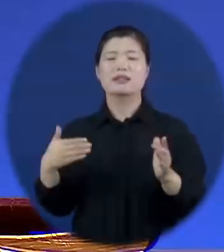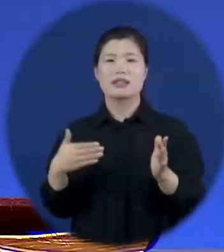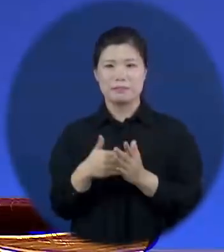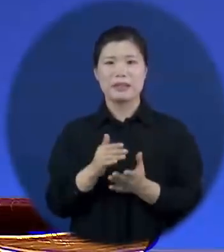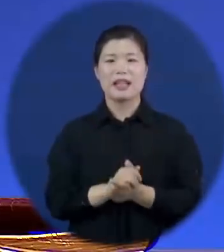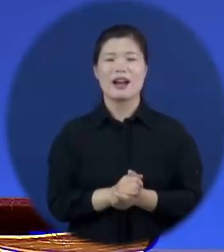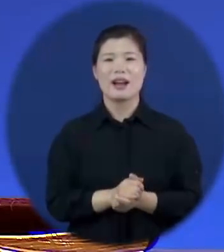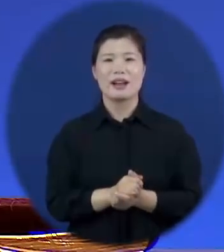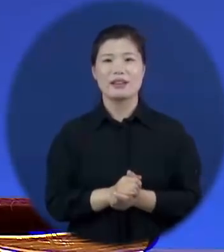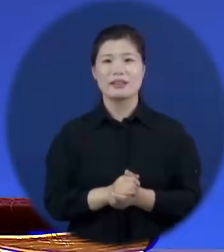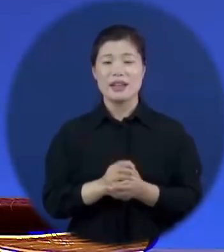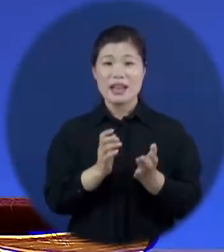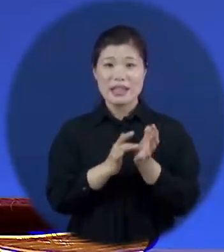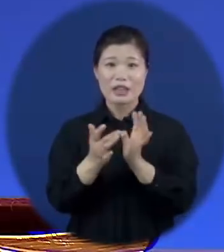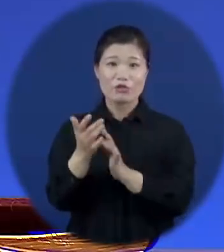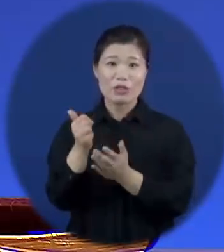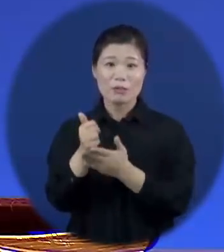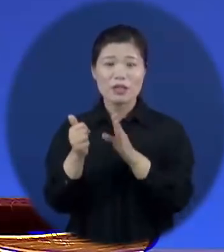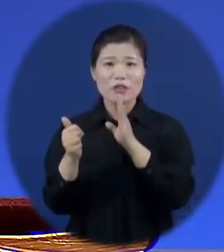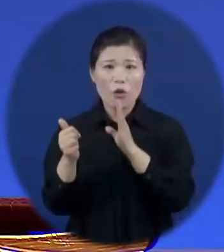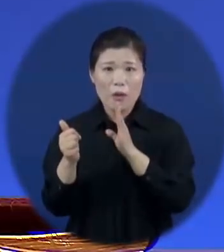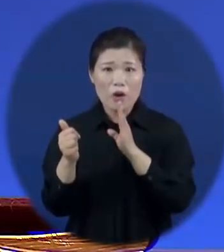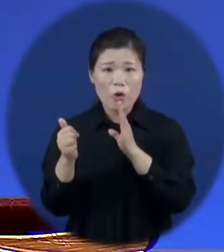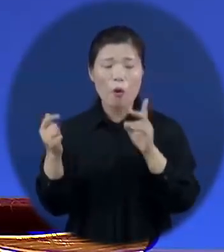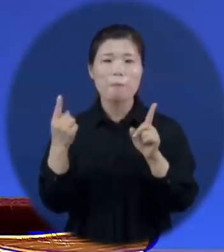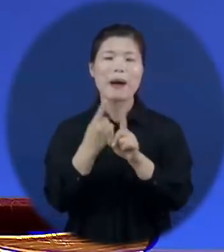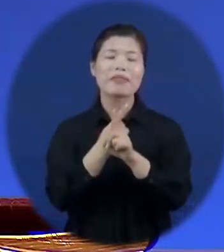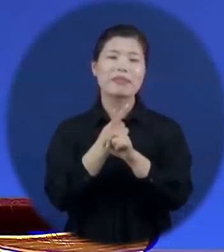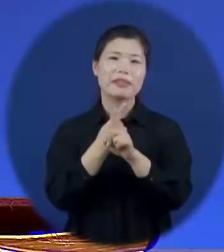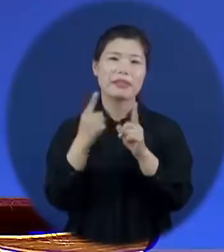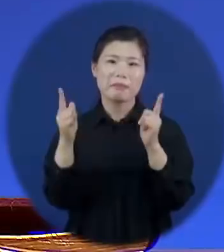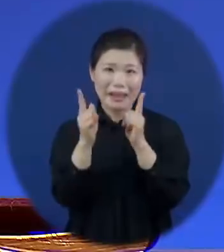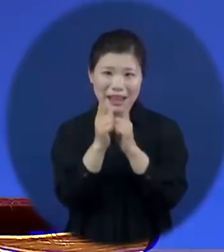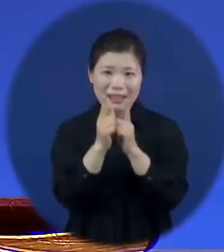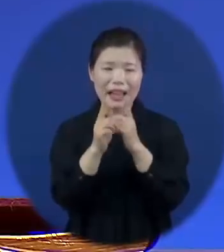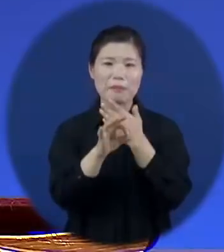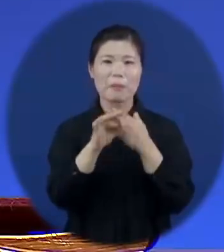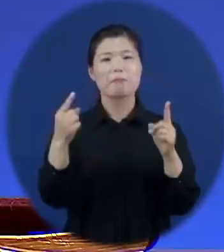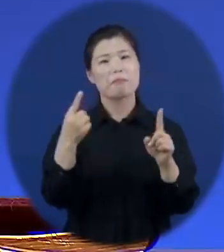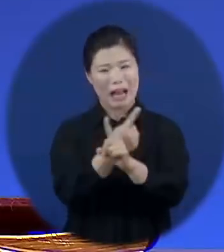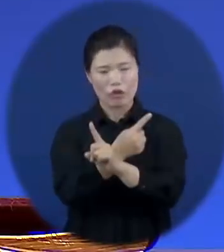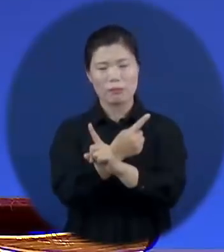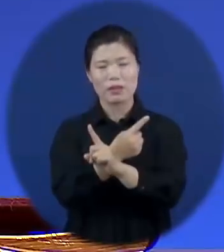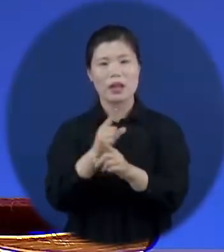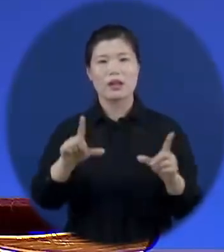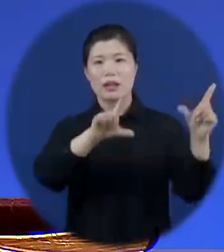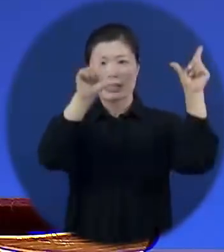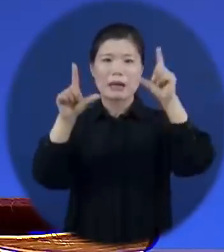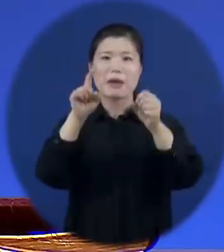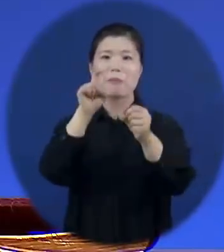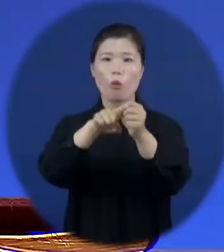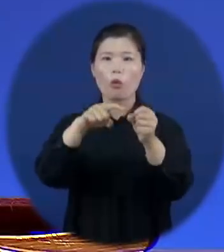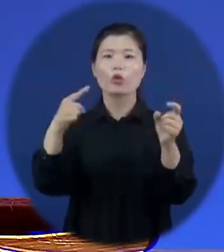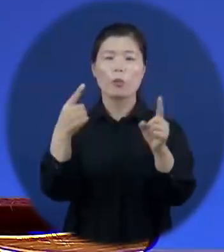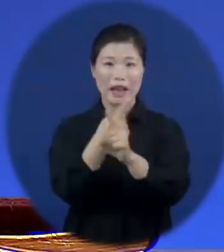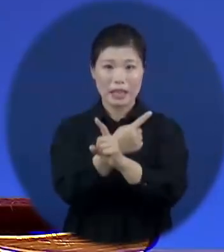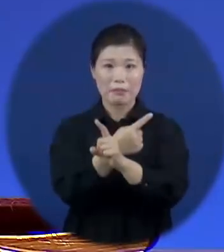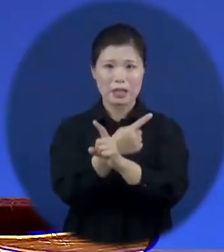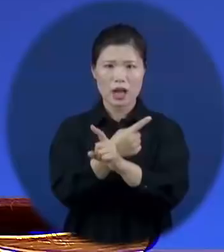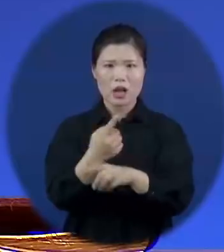사람들입니다. 예수님을 정말로 만나면 바뀌게끔 되어 있습니다. 삶의 목표가